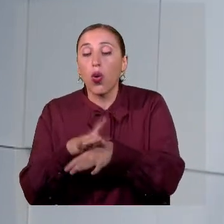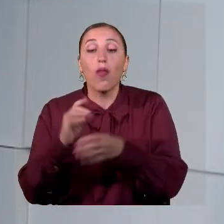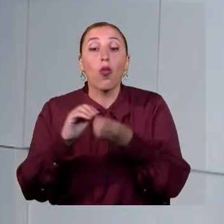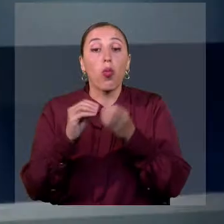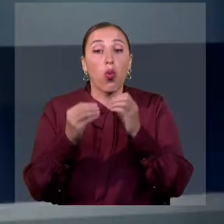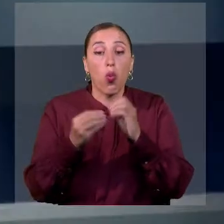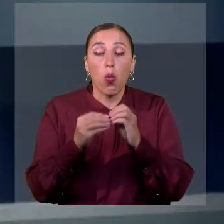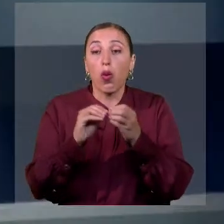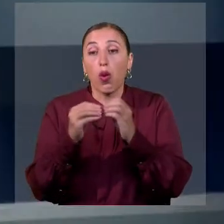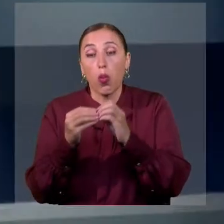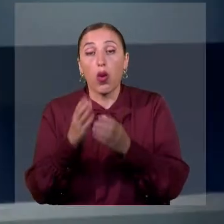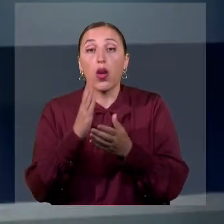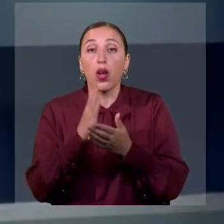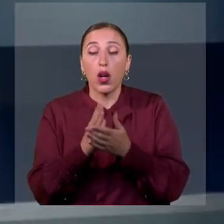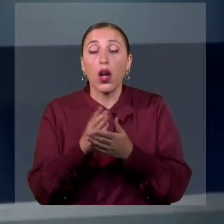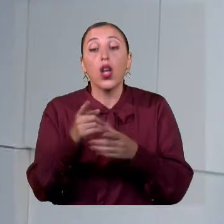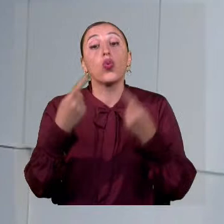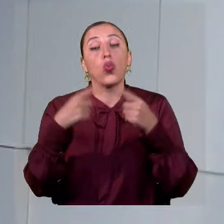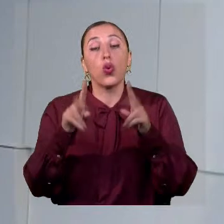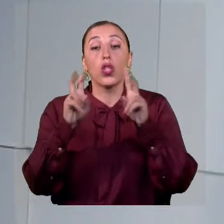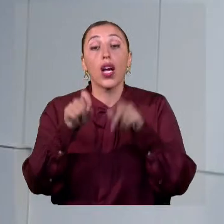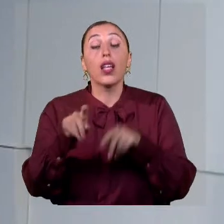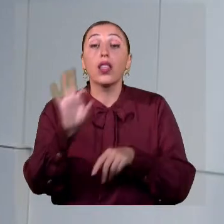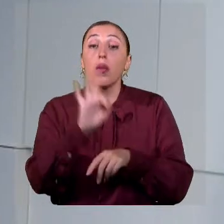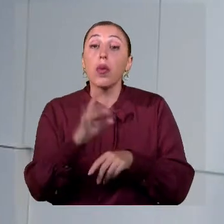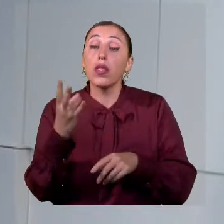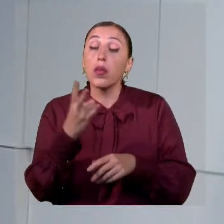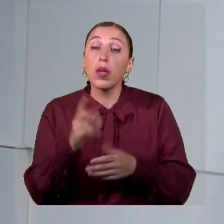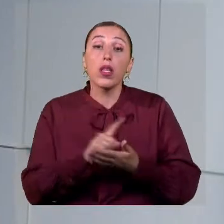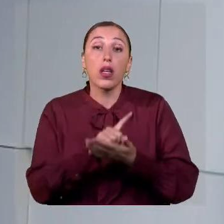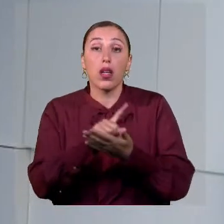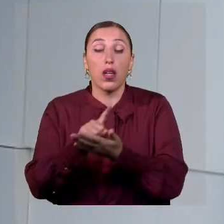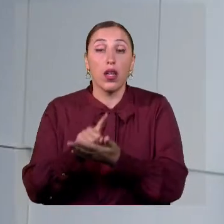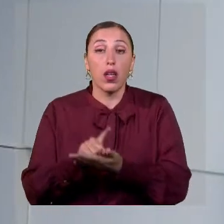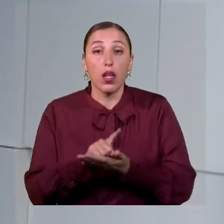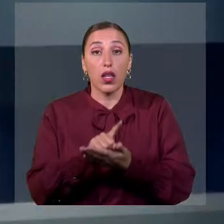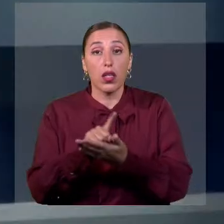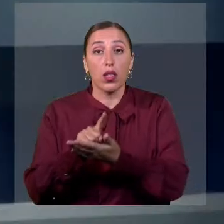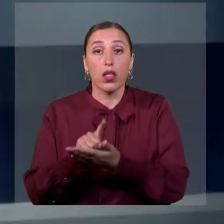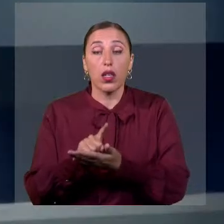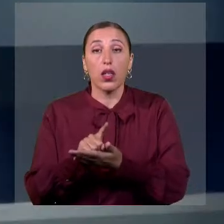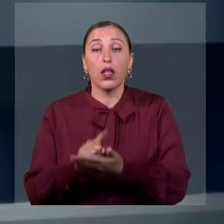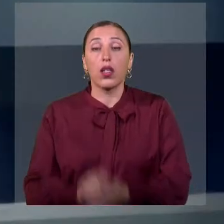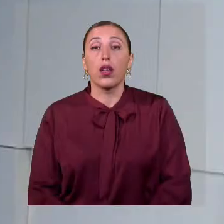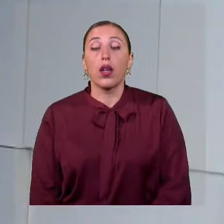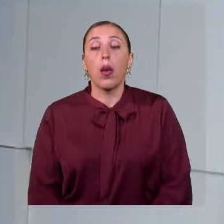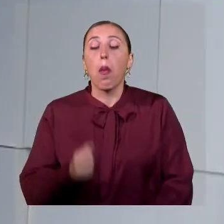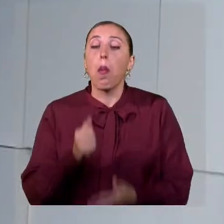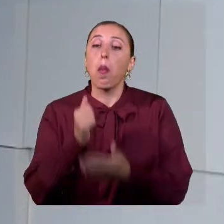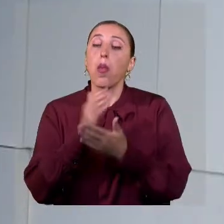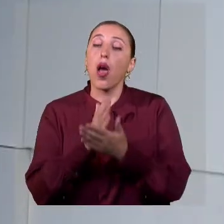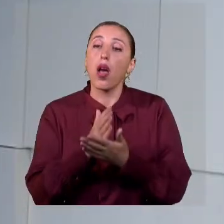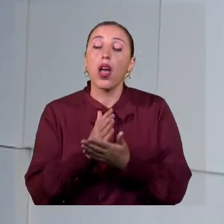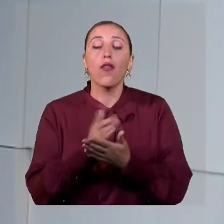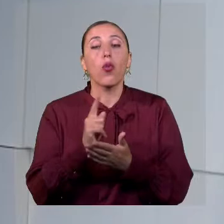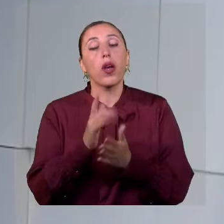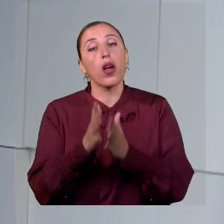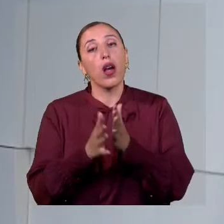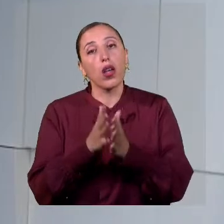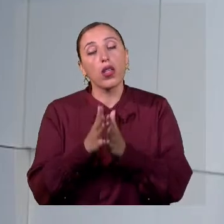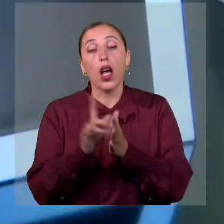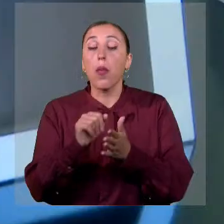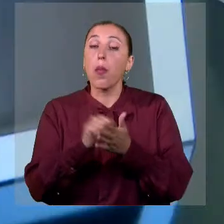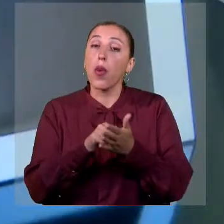եւ սա հենց սա է պետք քննարկել։ Այլ բան է, որ մենք միանգամից ասում ենք այ ամեն ինչ նրանի այն պատճառով է, որ